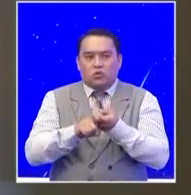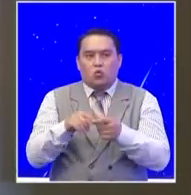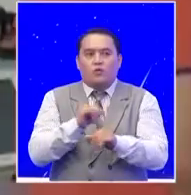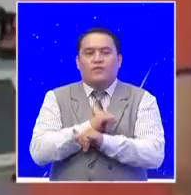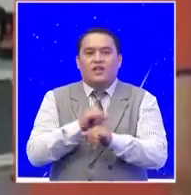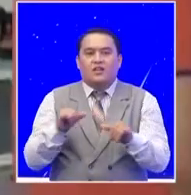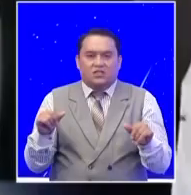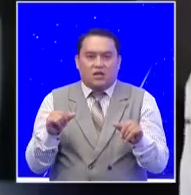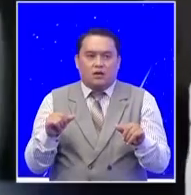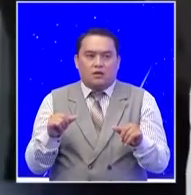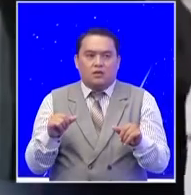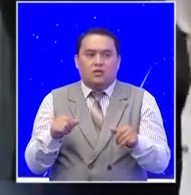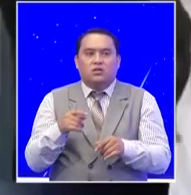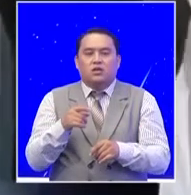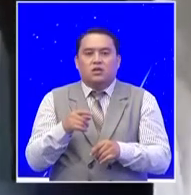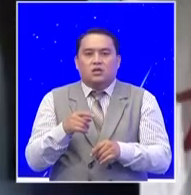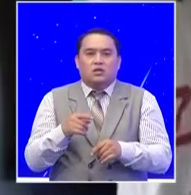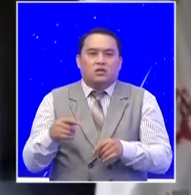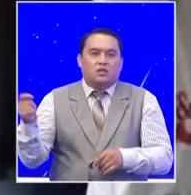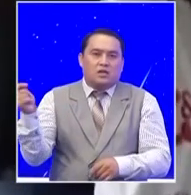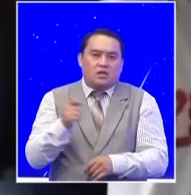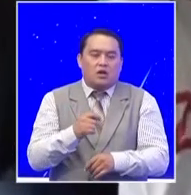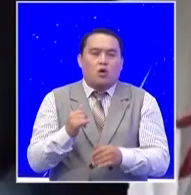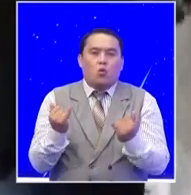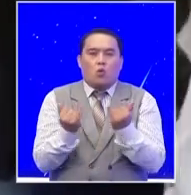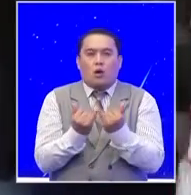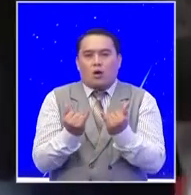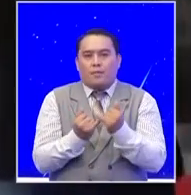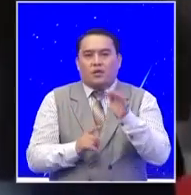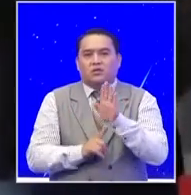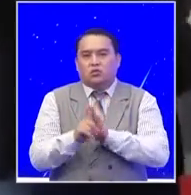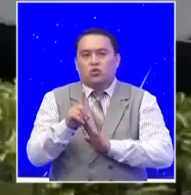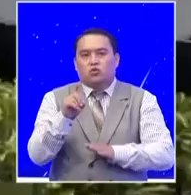артқан. Індет жұқтырғандардың жартысы сырттан келгендер. Осы айдың басынан